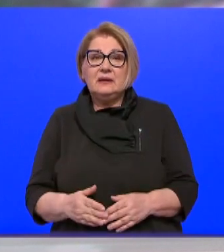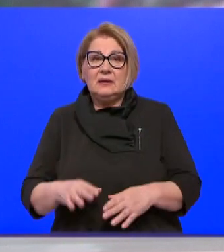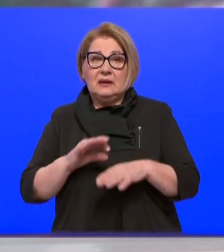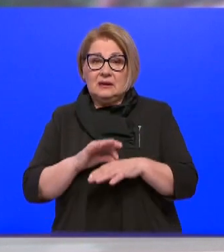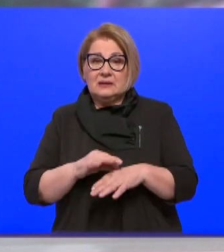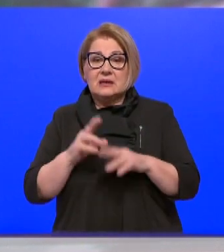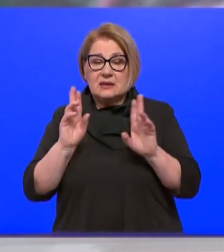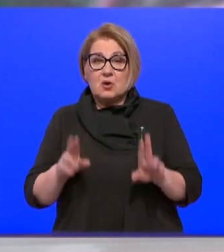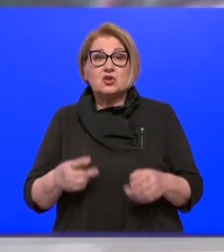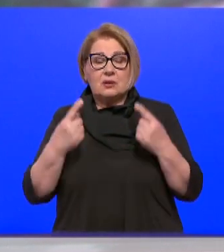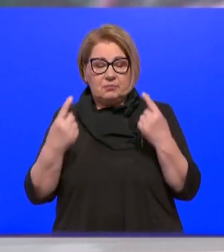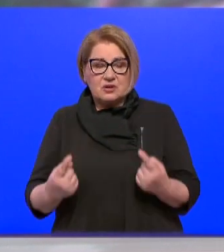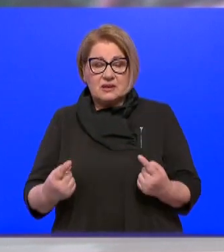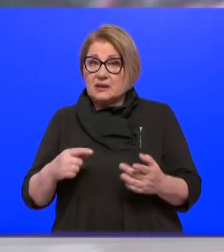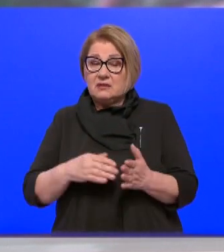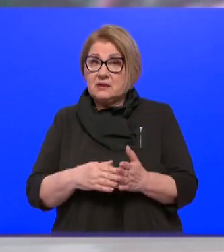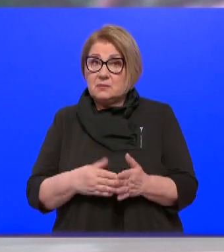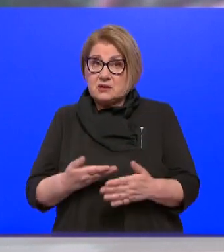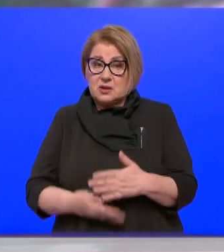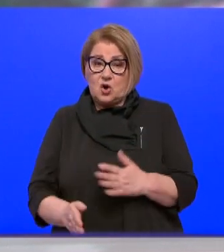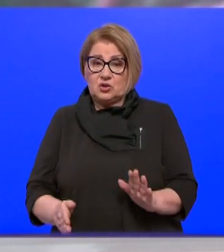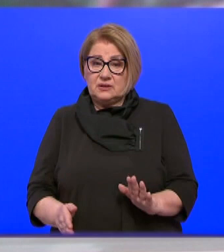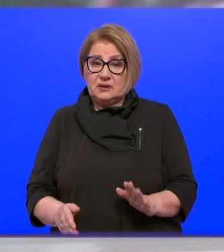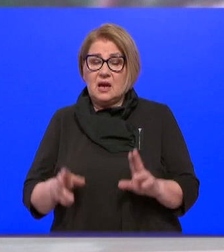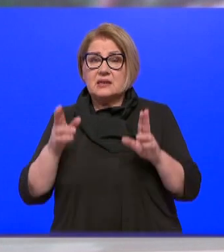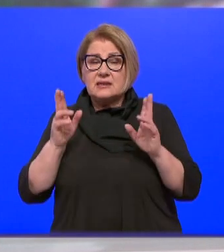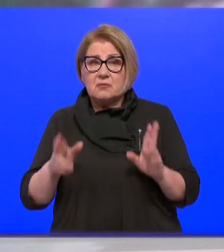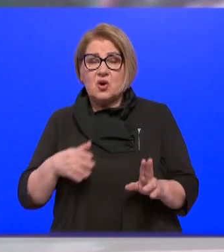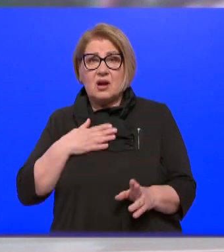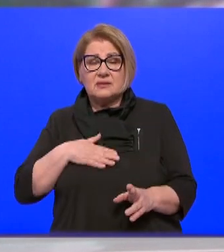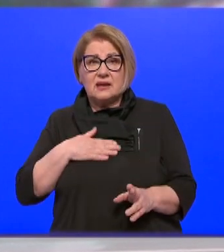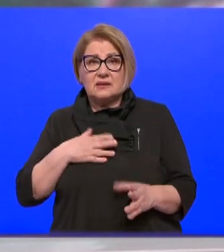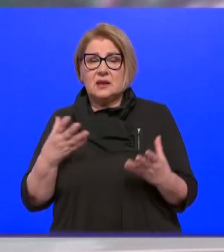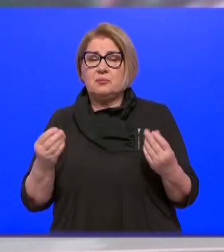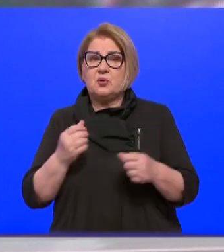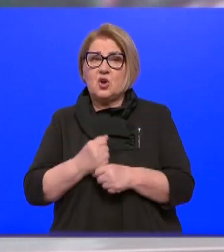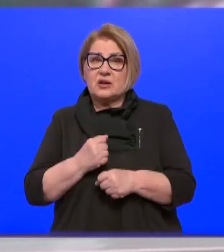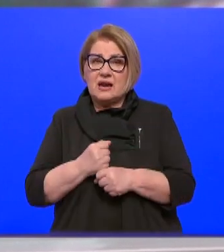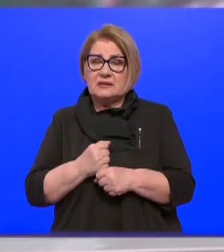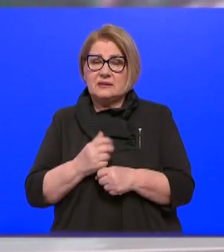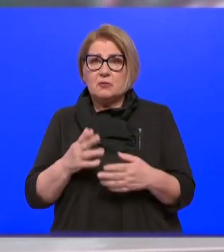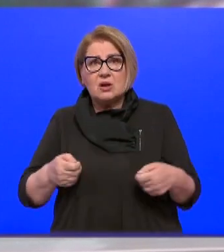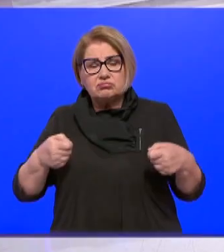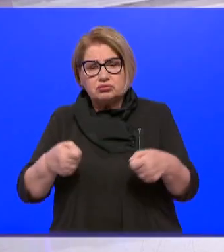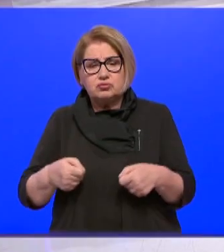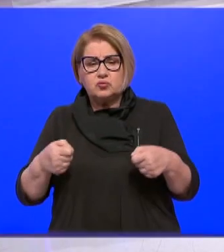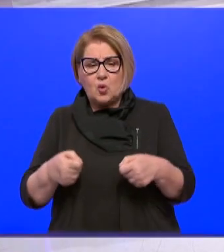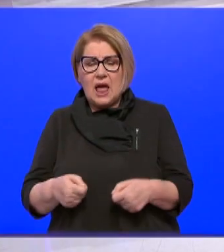vođa može postati, ali mora se htjeti, mora se puno raditi, mora se ulagati